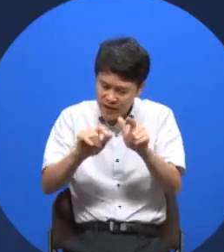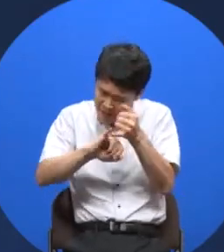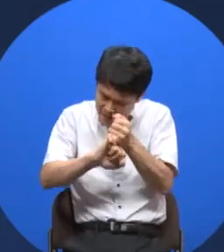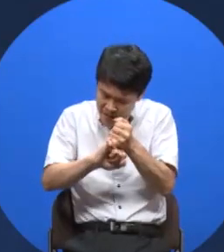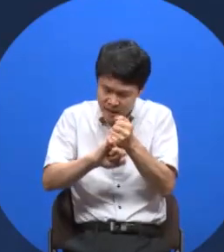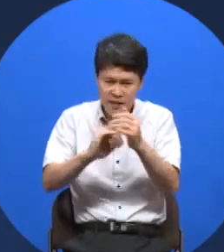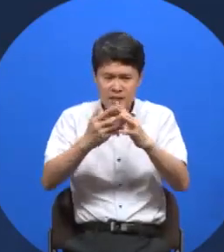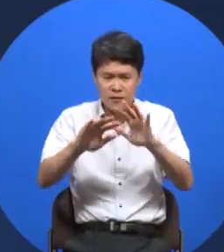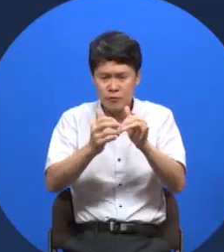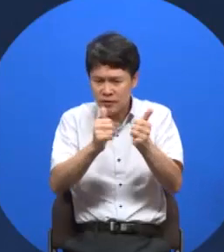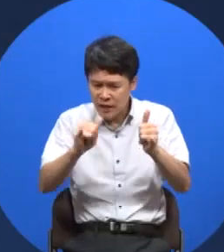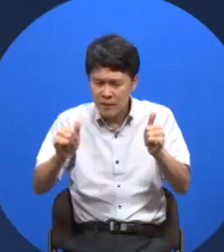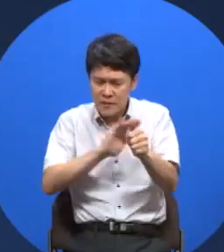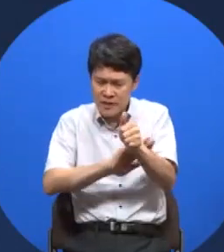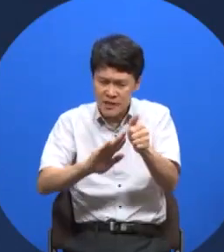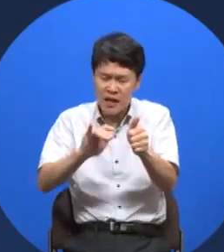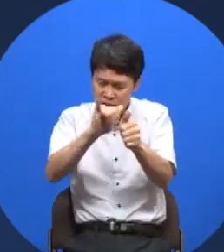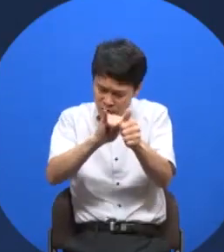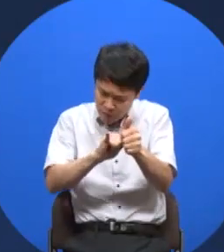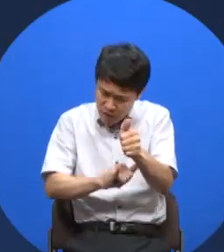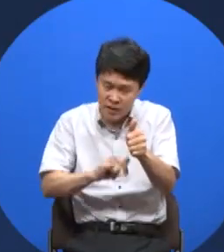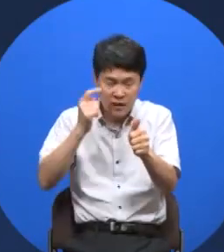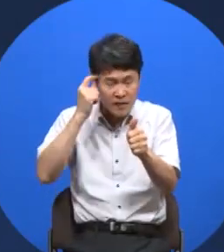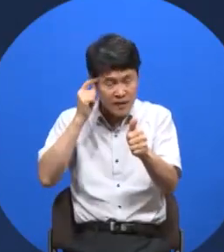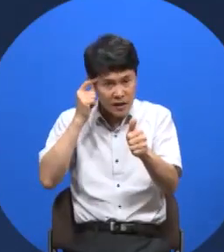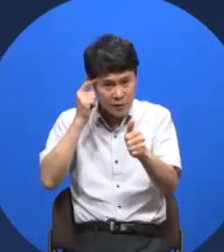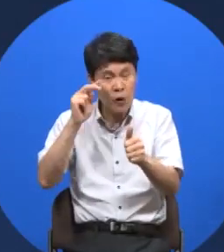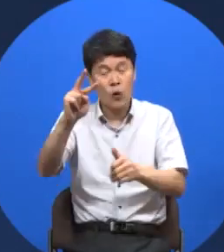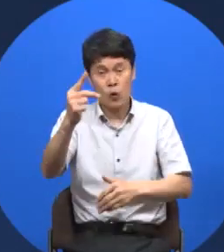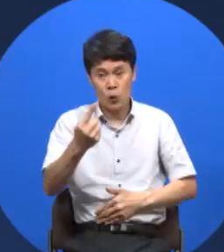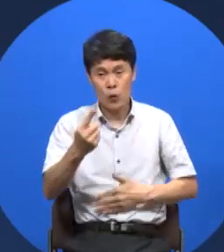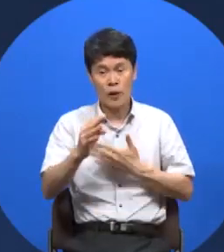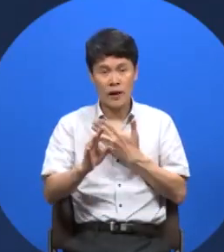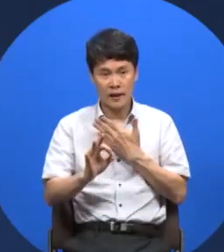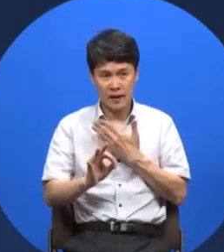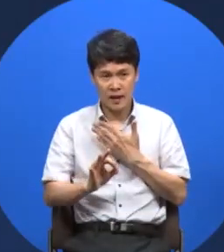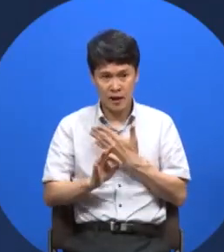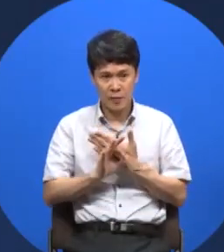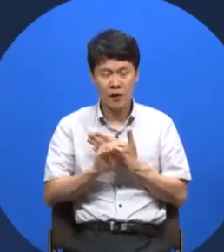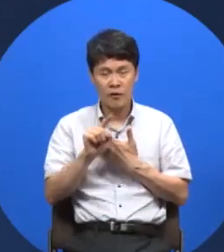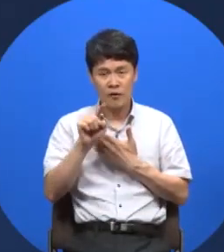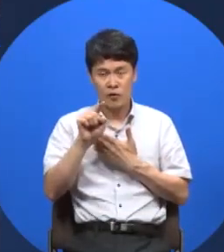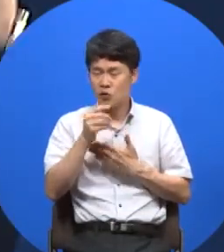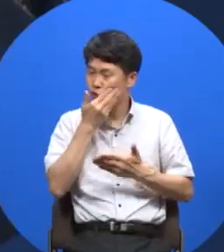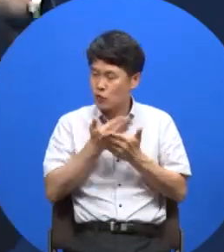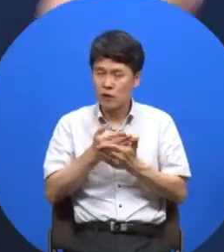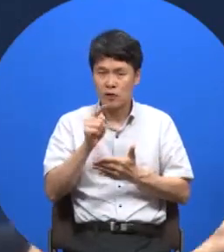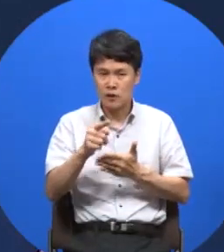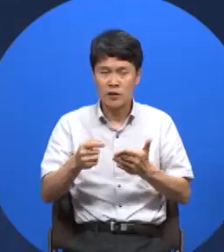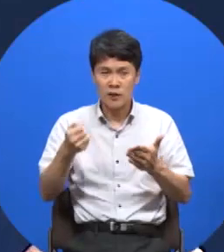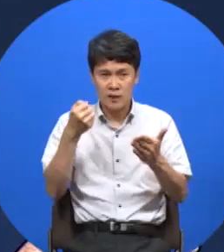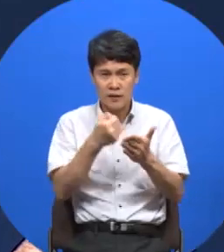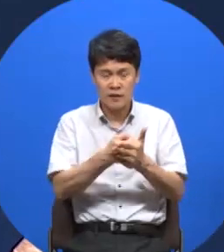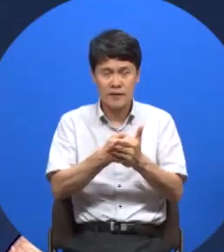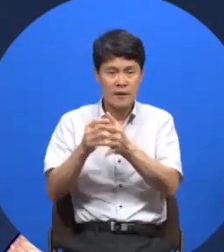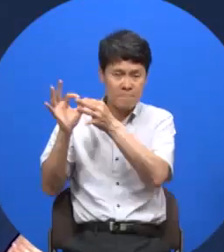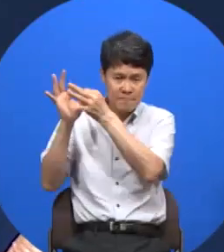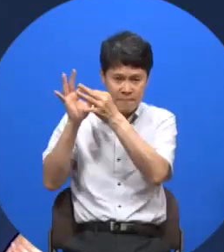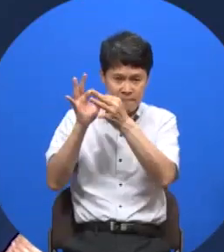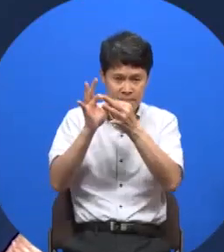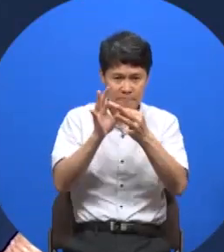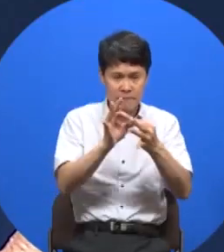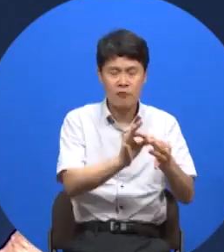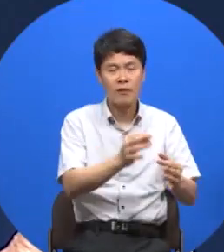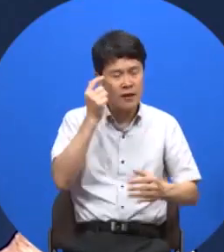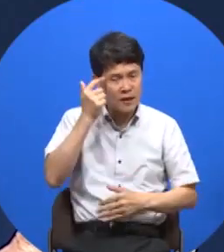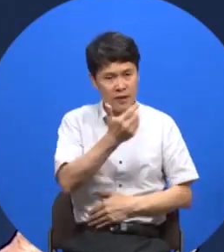제대로 섬겨야지, 이런 생각하면서 돌아오셨다면 중요한 것은 그 결심 계속 하시겠습니까?